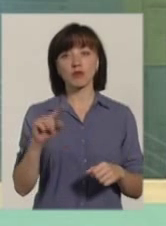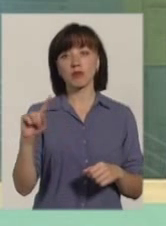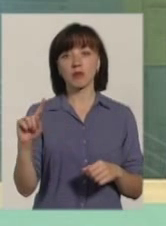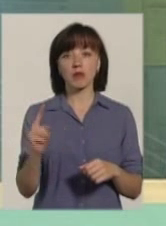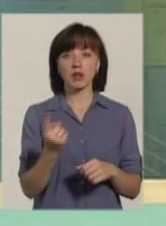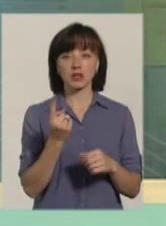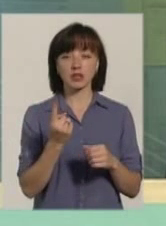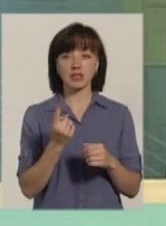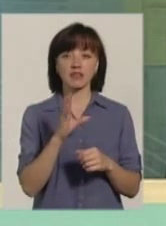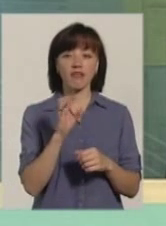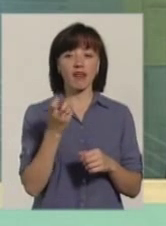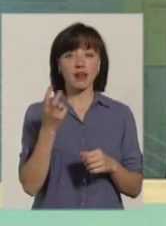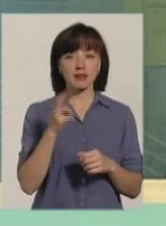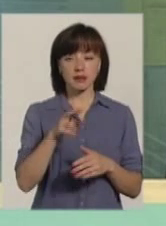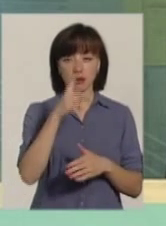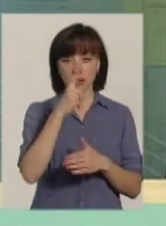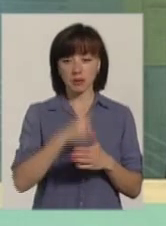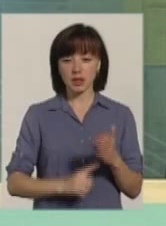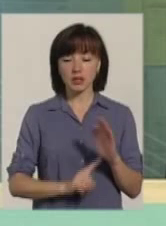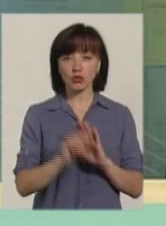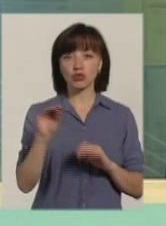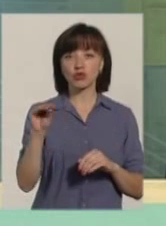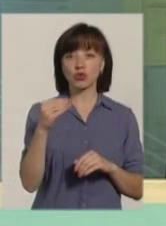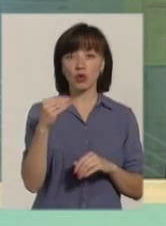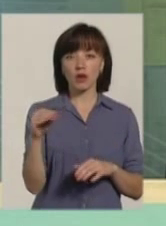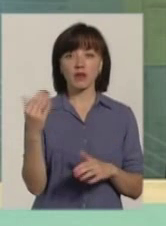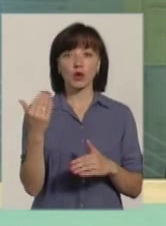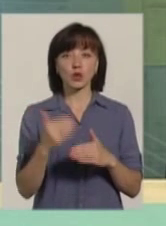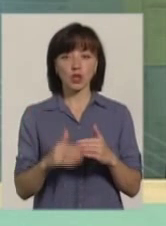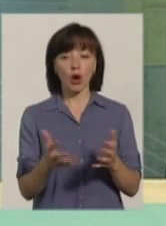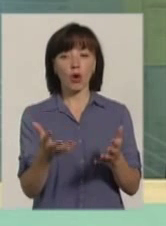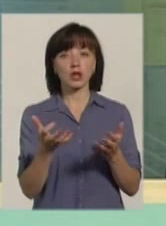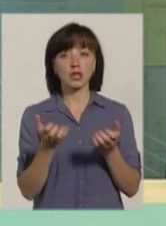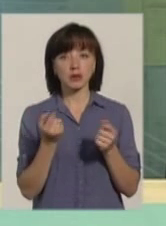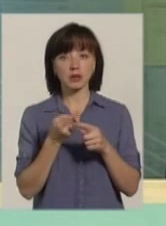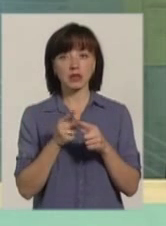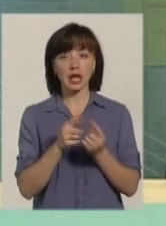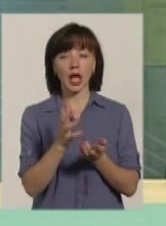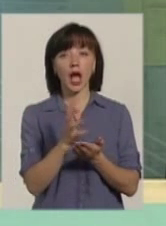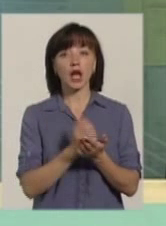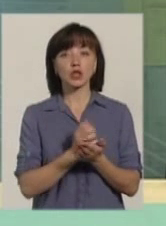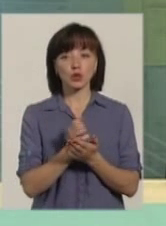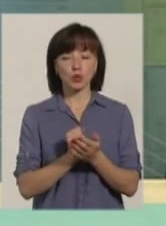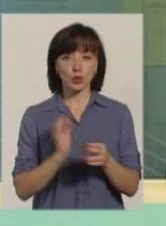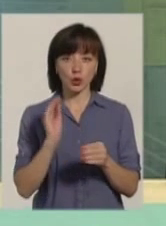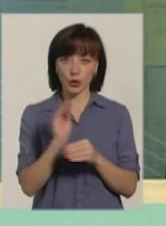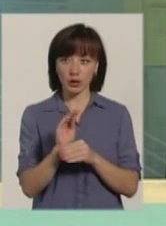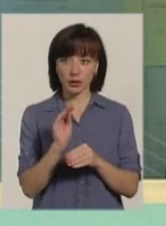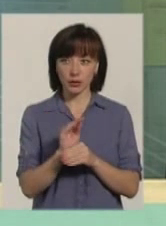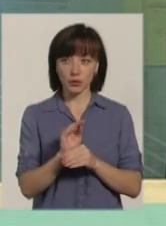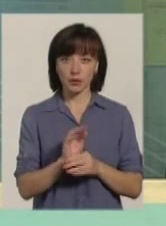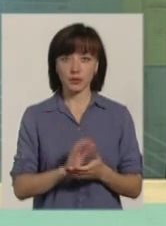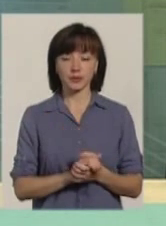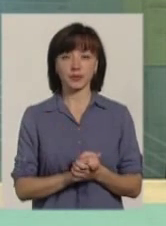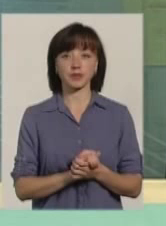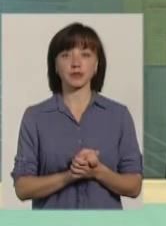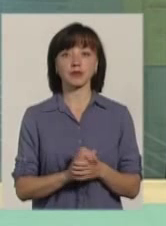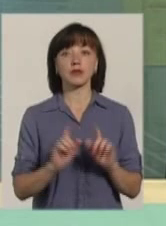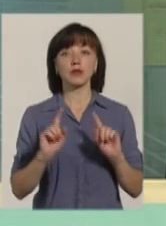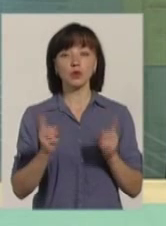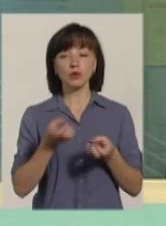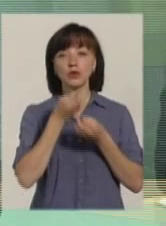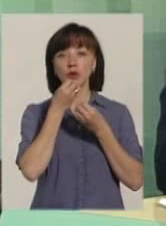от з вересня місяця, з жовтня вже отримувати той ресурс додатковий? Дуже в позитивну сторону